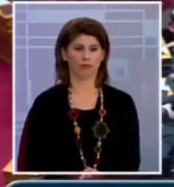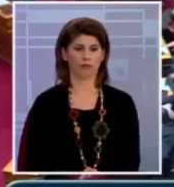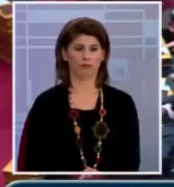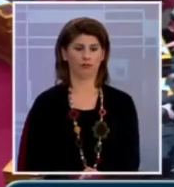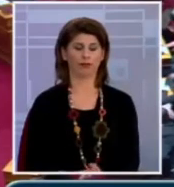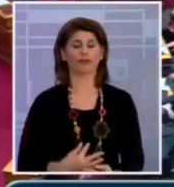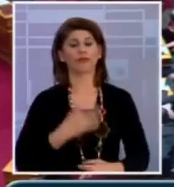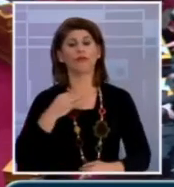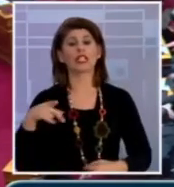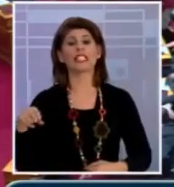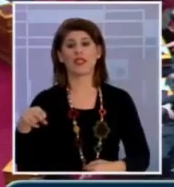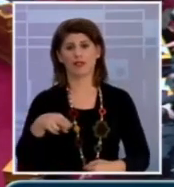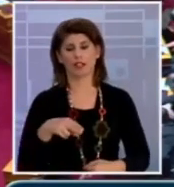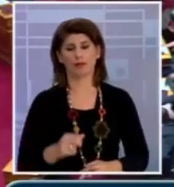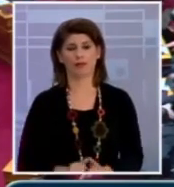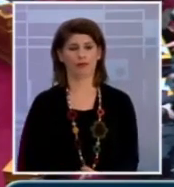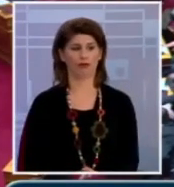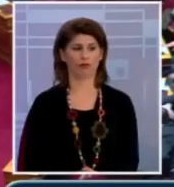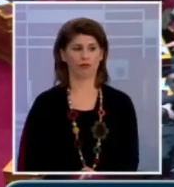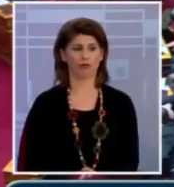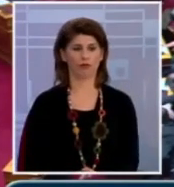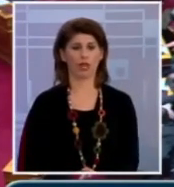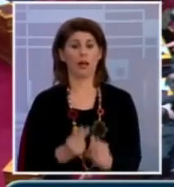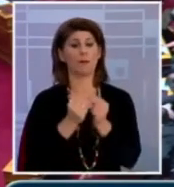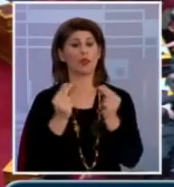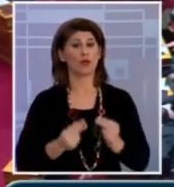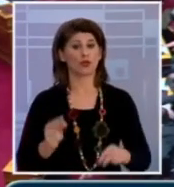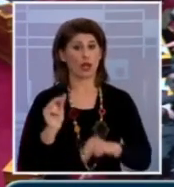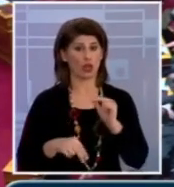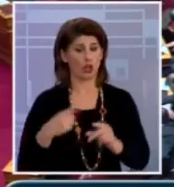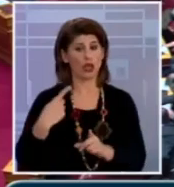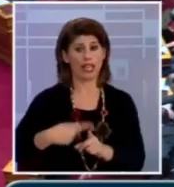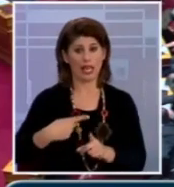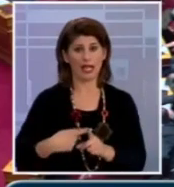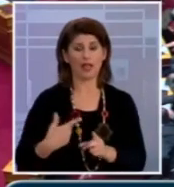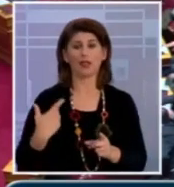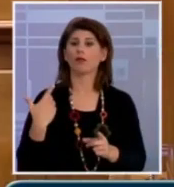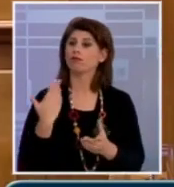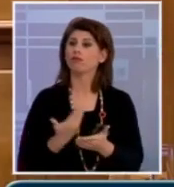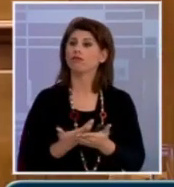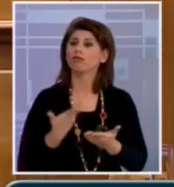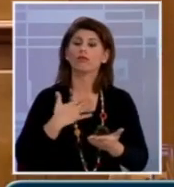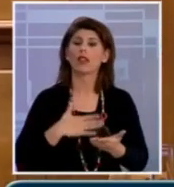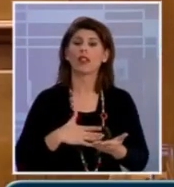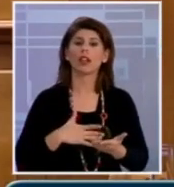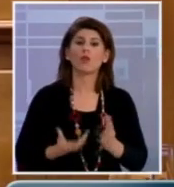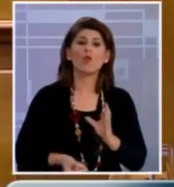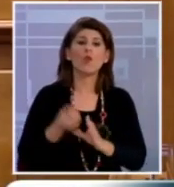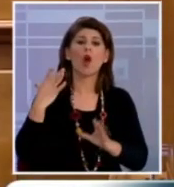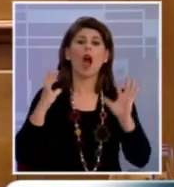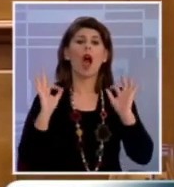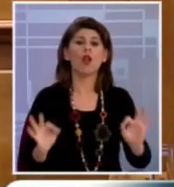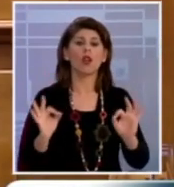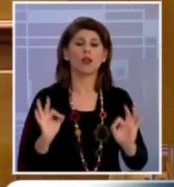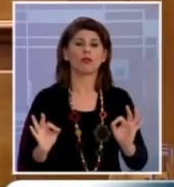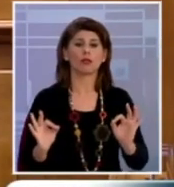Κύριοι συνάδελφοι, με το αποτέλεσμα των εκλογών η χώρα αναζητεί μια νέα κανονικότητα που σημαίνει επανένταξη